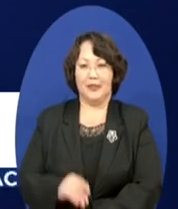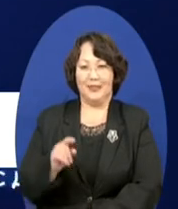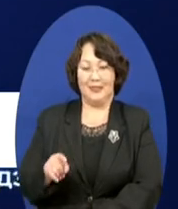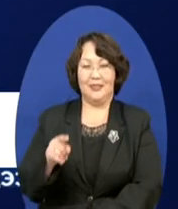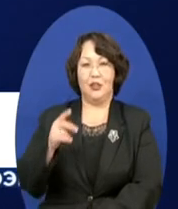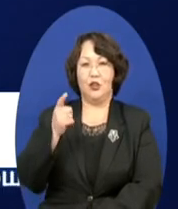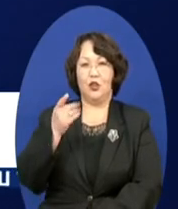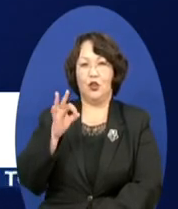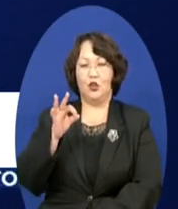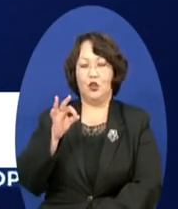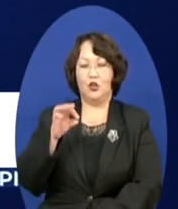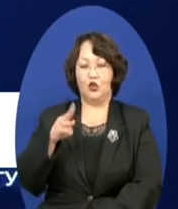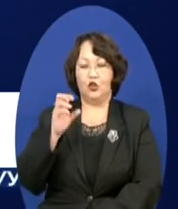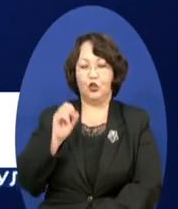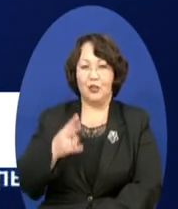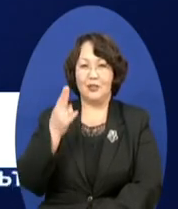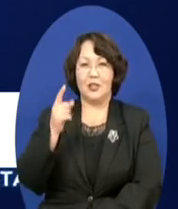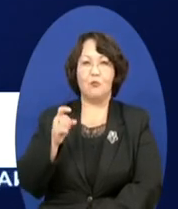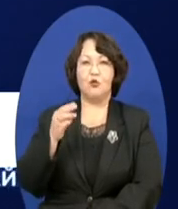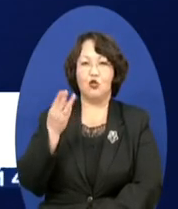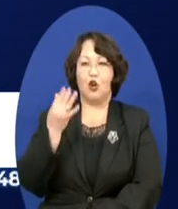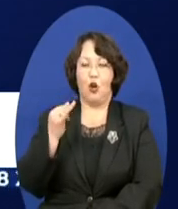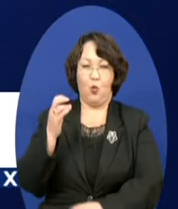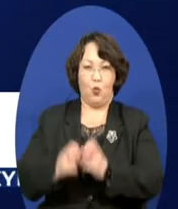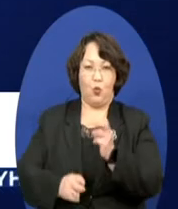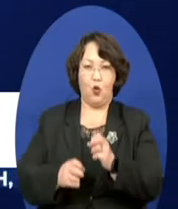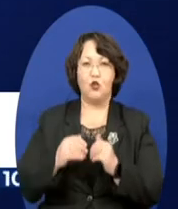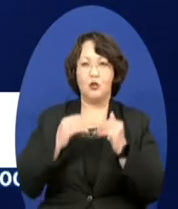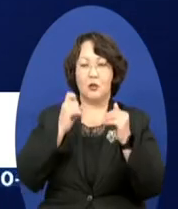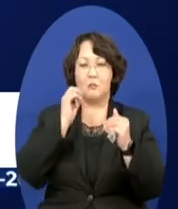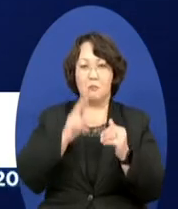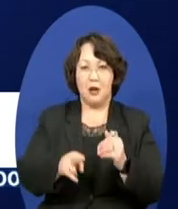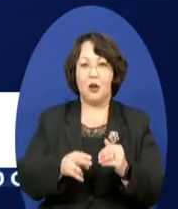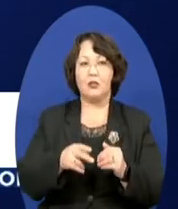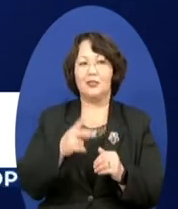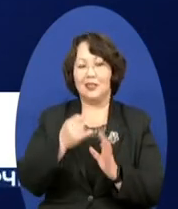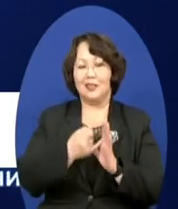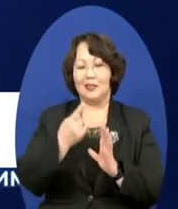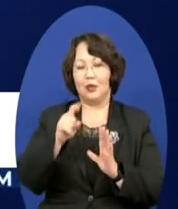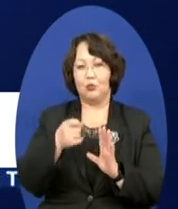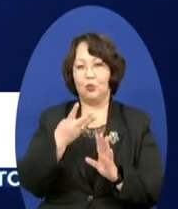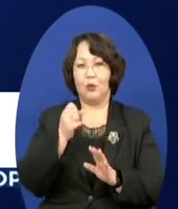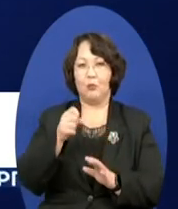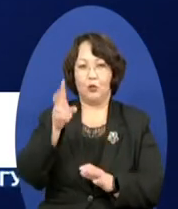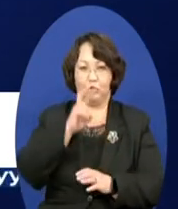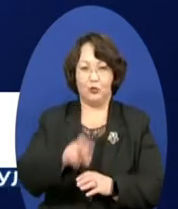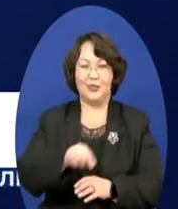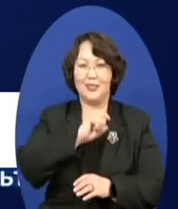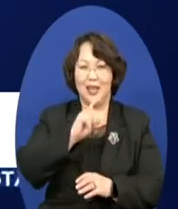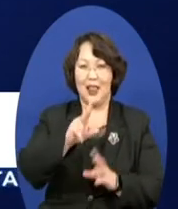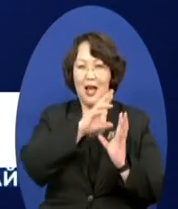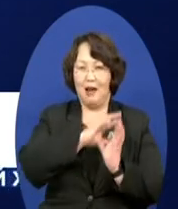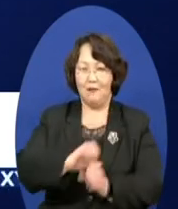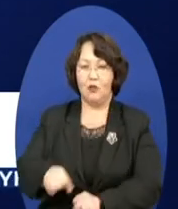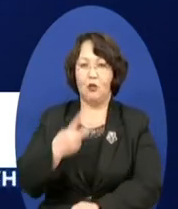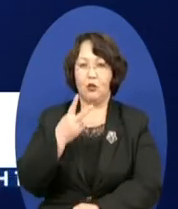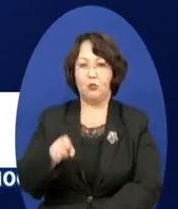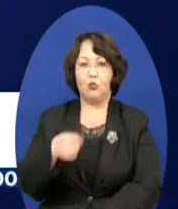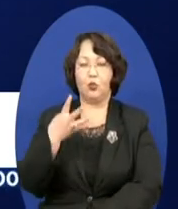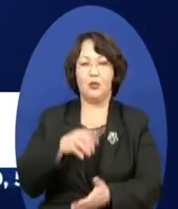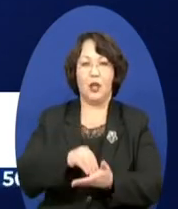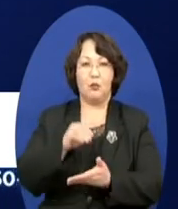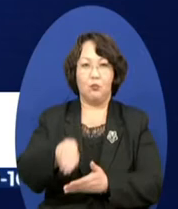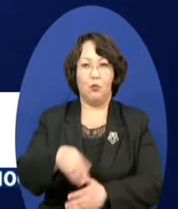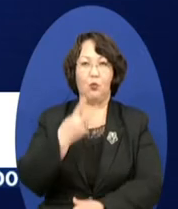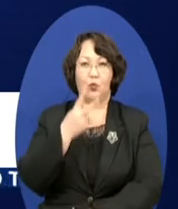Хөтлийн цемент чухан үйлдвэр 2010 онд Хөгжлийн банкнаас 61.4 сая амрикийн долларын зээл авсан. Ингэхдээ 2.4 тэрбум төгрөгийн